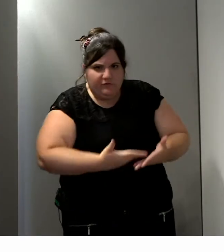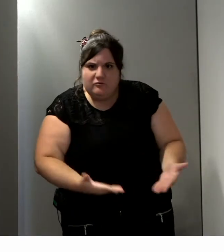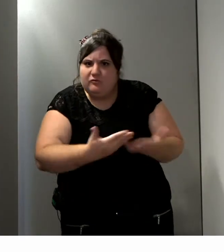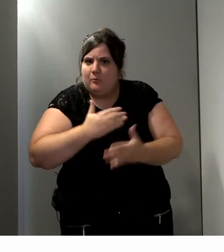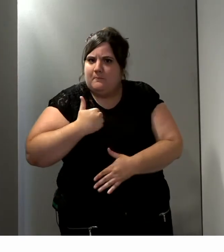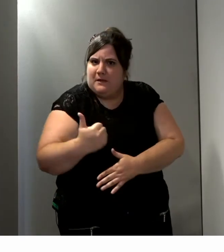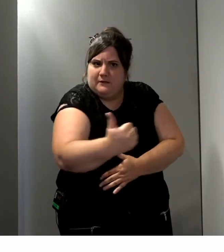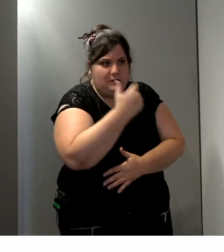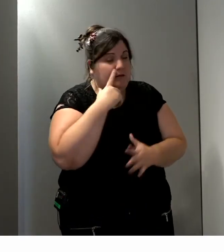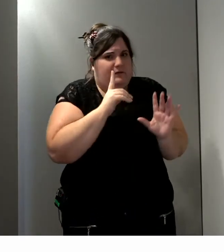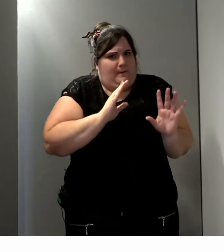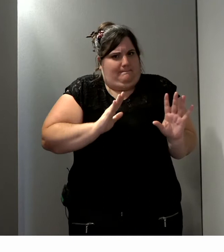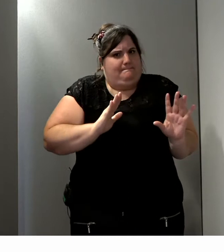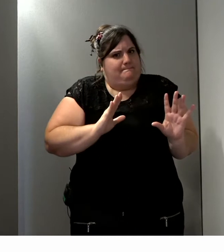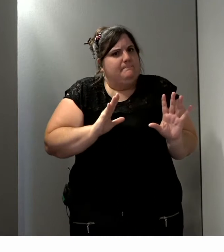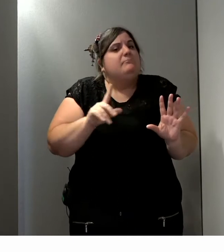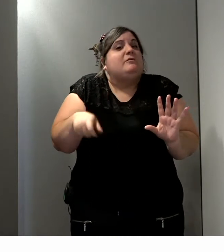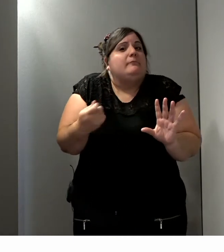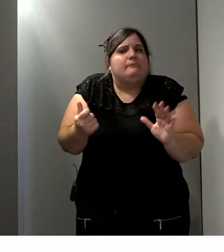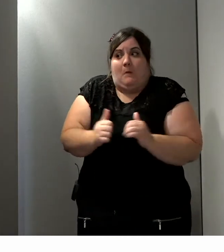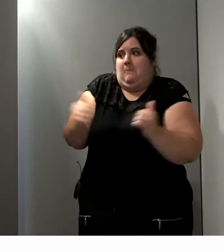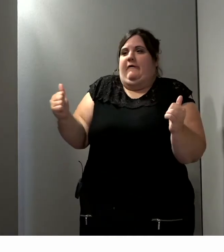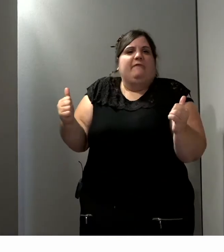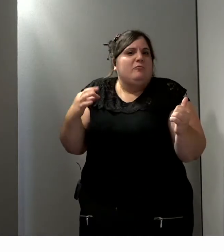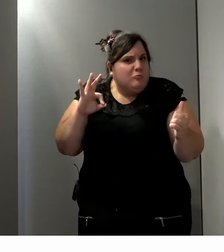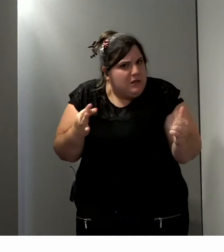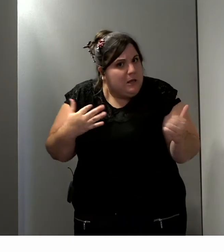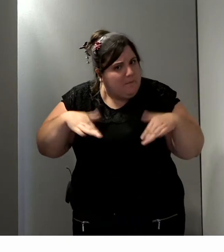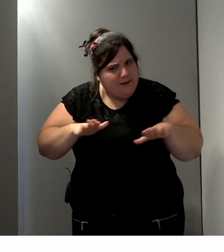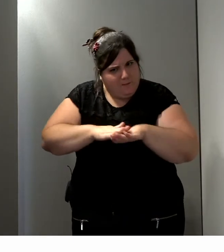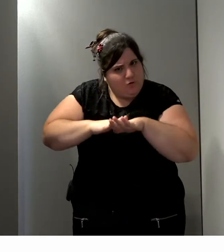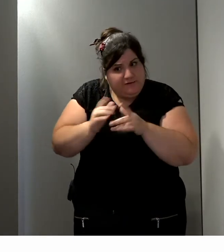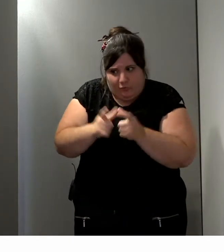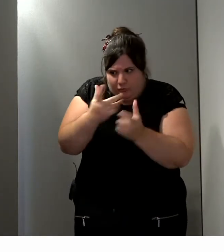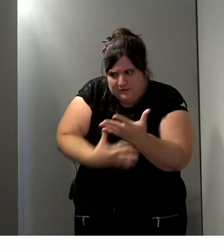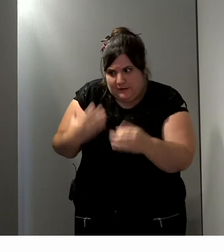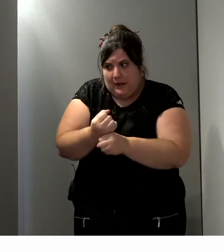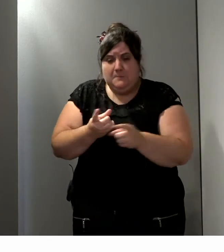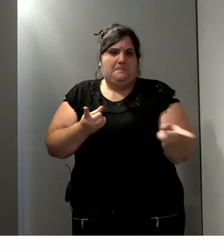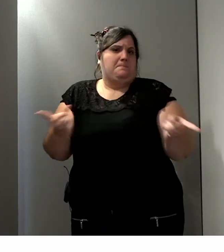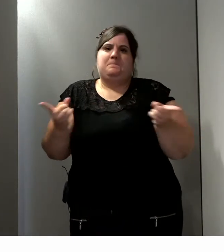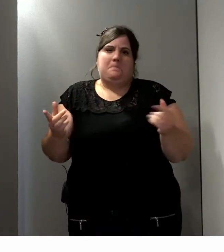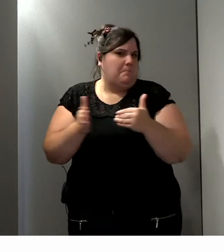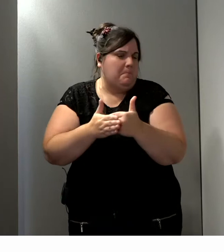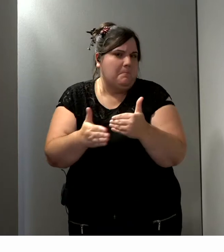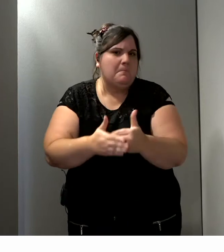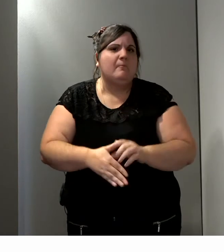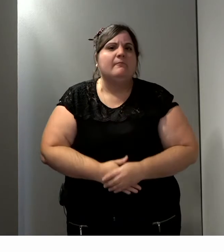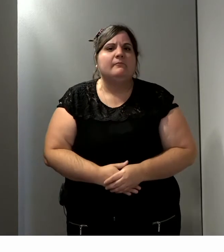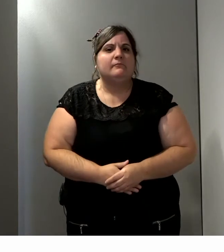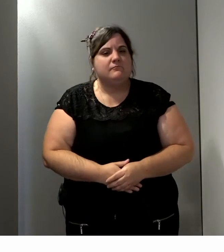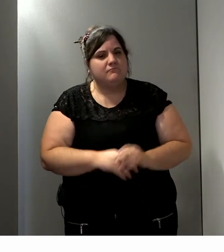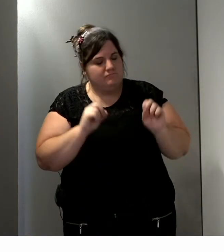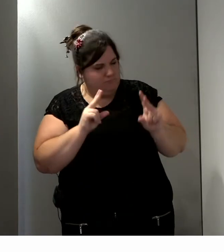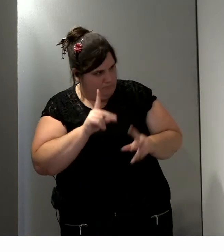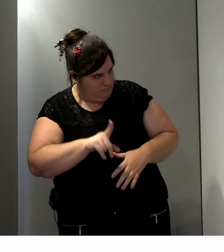évidemment extrêmement différentes pour les personnes handicapées. Très bien, merci beaucoup. Alors, j'ai une petite question. Dans quel secteur, dans quelle filière, dans quel